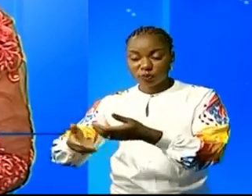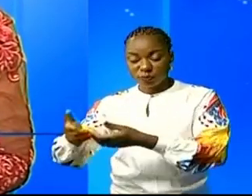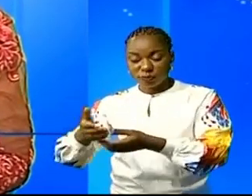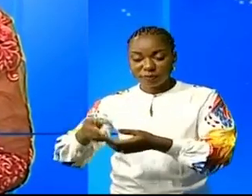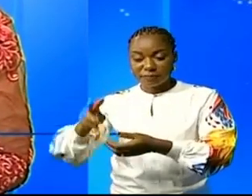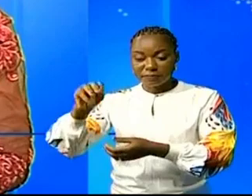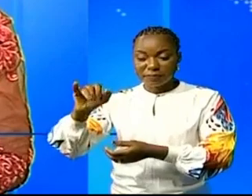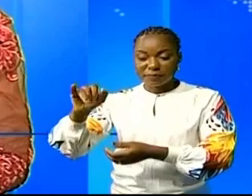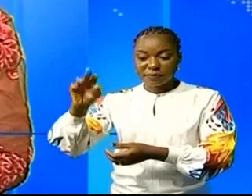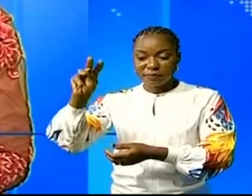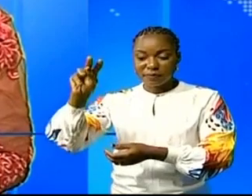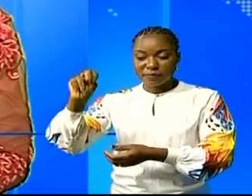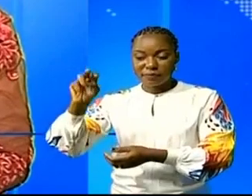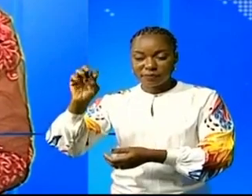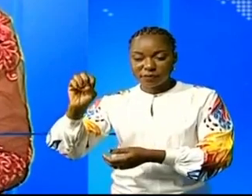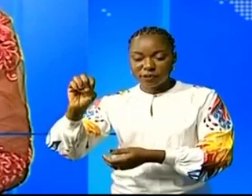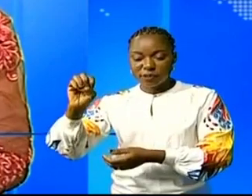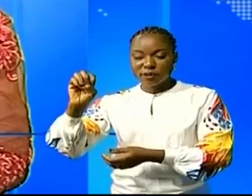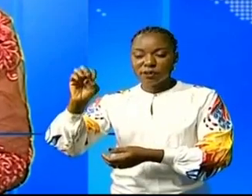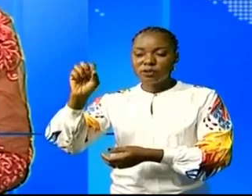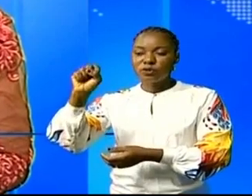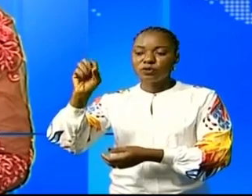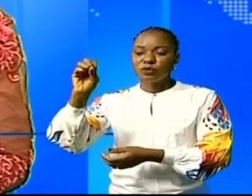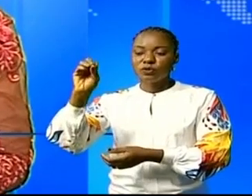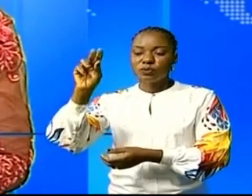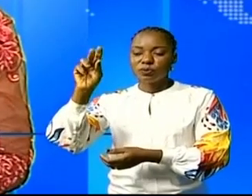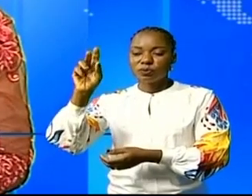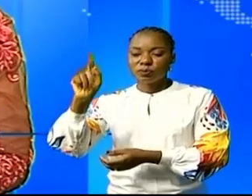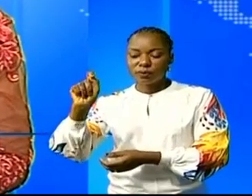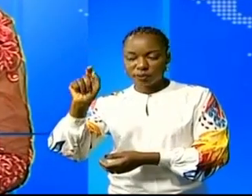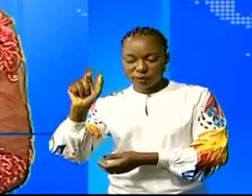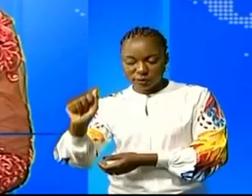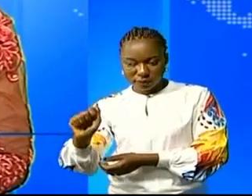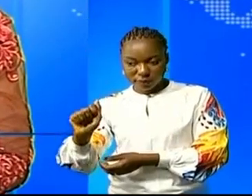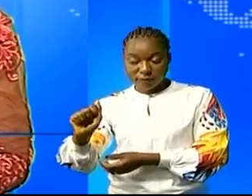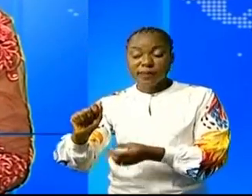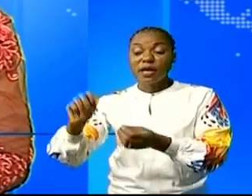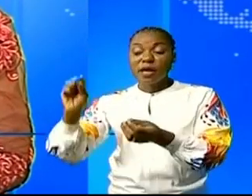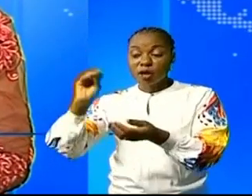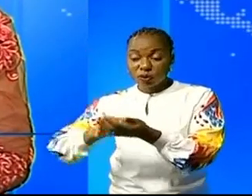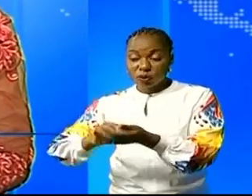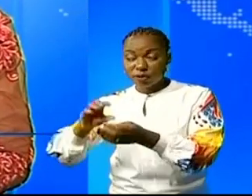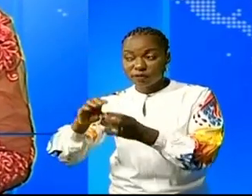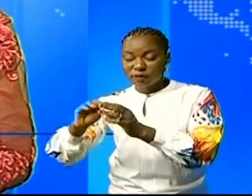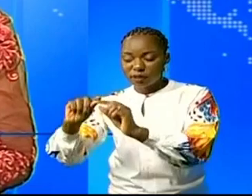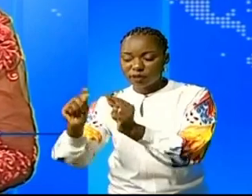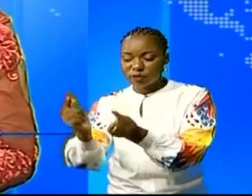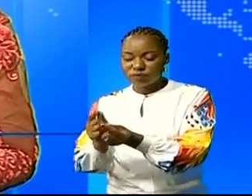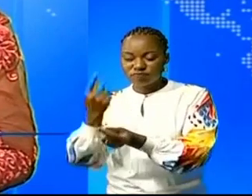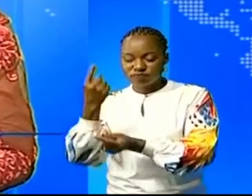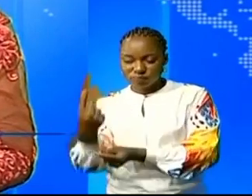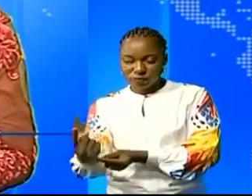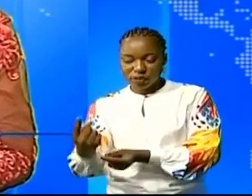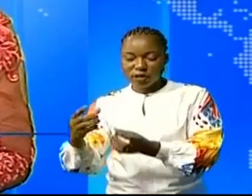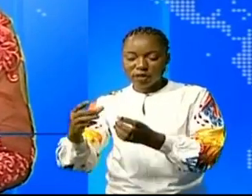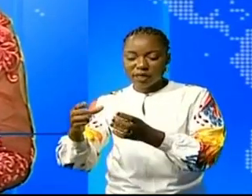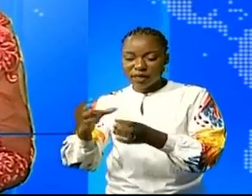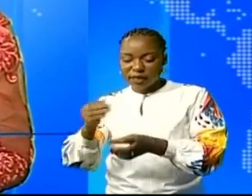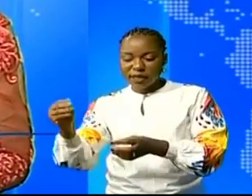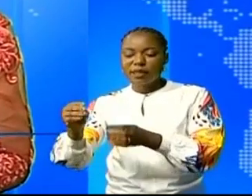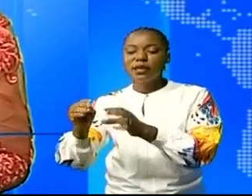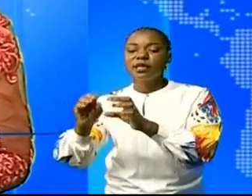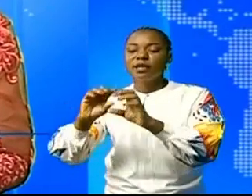en partenariat avec le groupe Loi Incorporated et le gouvernement congolais en vue